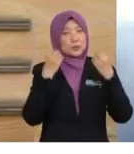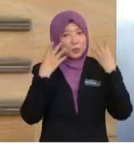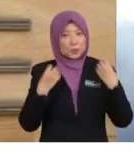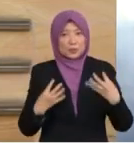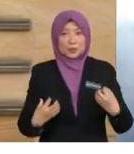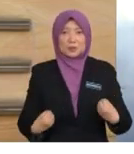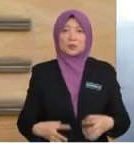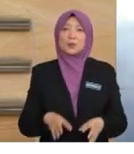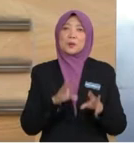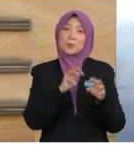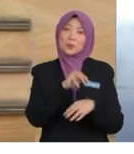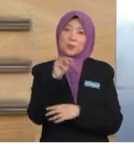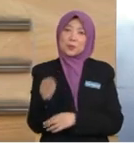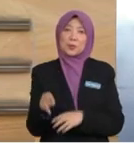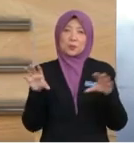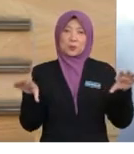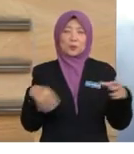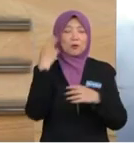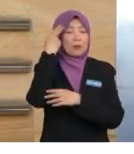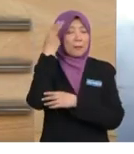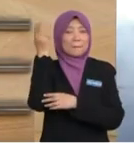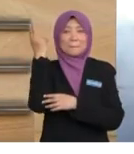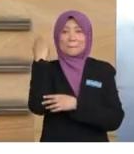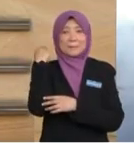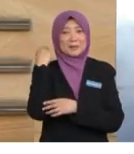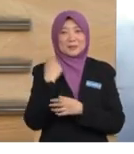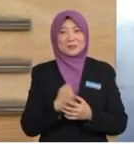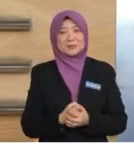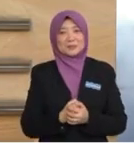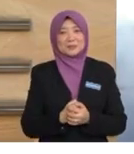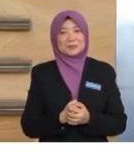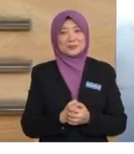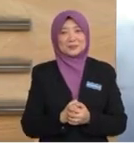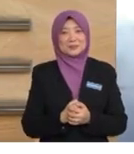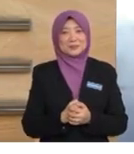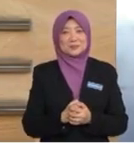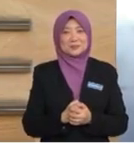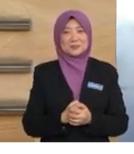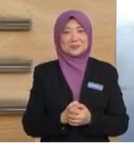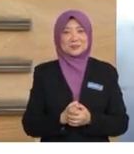ni. Hebat mereka. Teruja pula saya tengok cikgu.